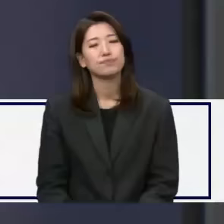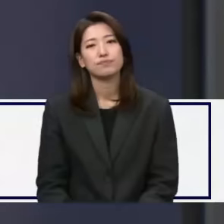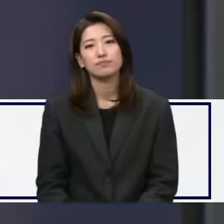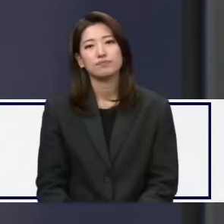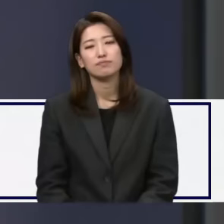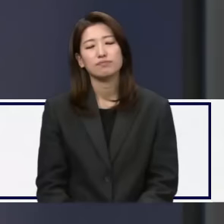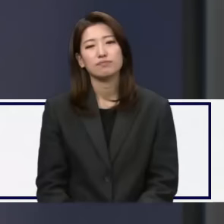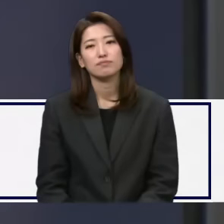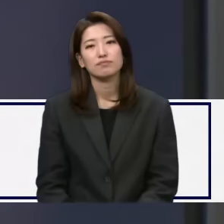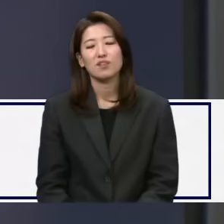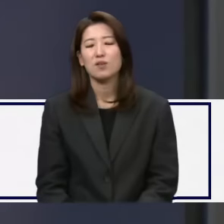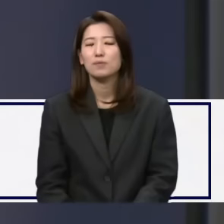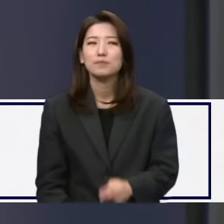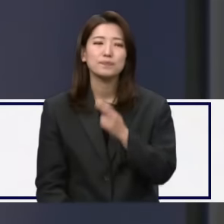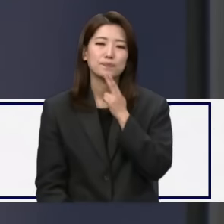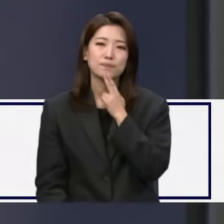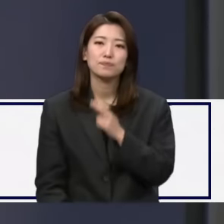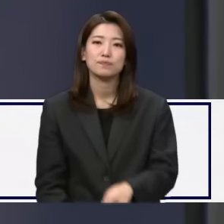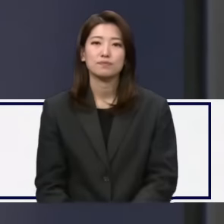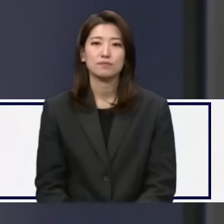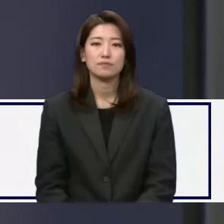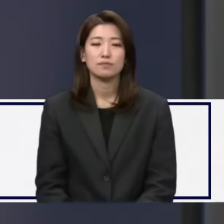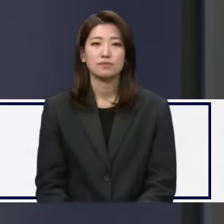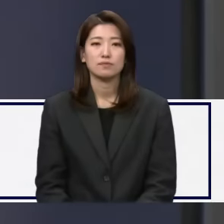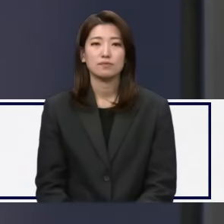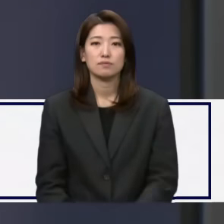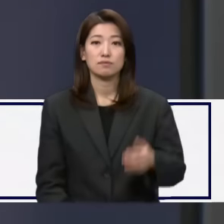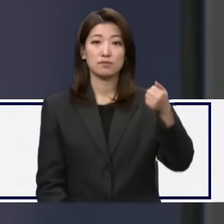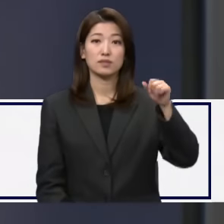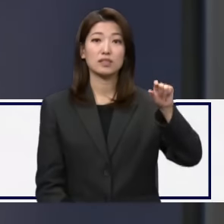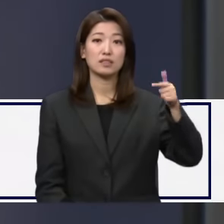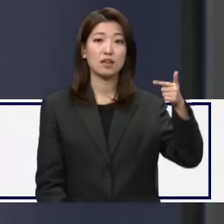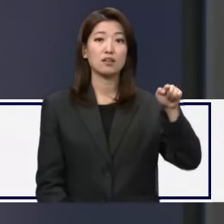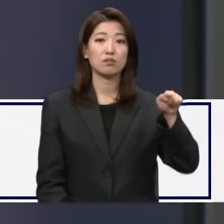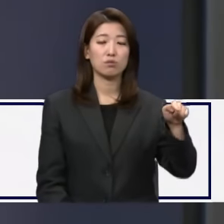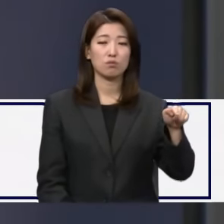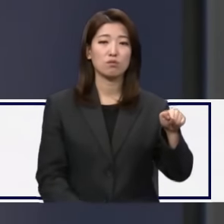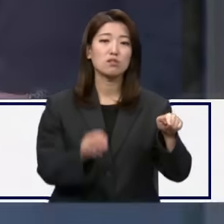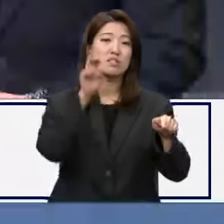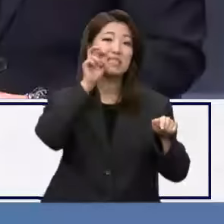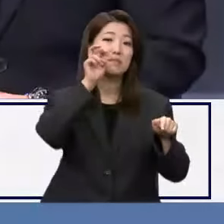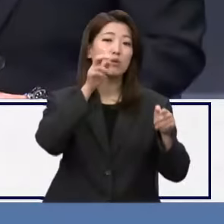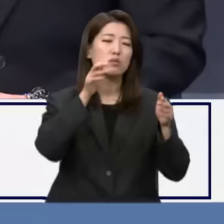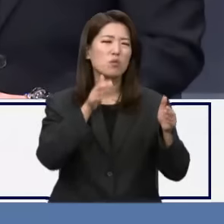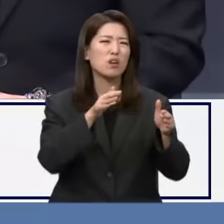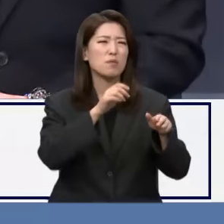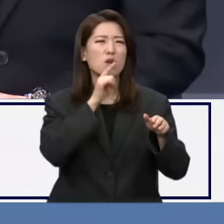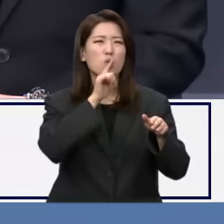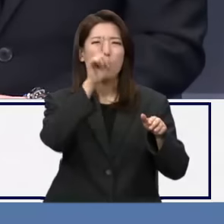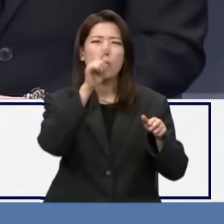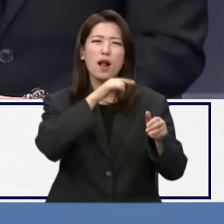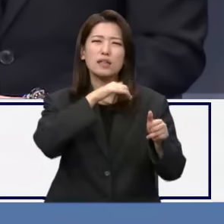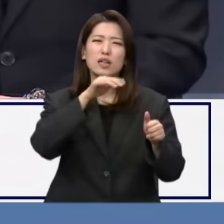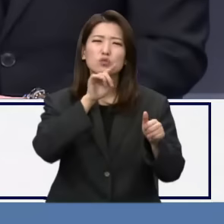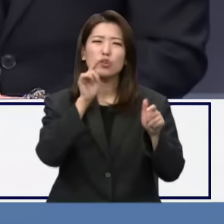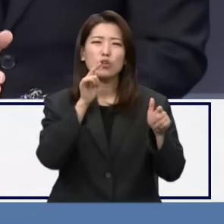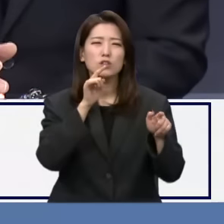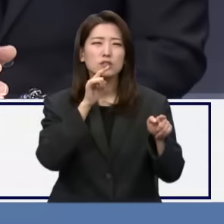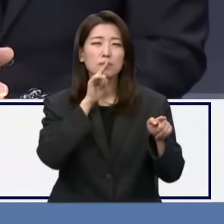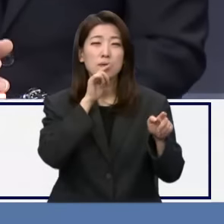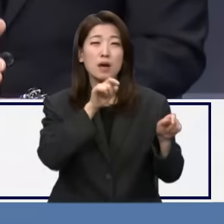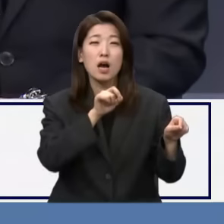위원장에 대해서도 한 20개월 정도 끌다가 최근에 불기소 처분하고 끝내고 말았습니다 어떤